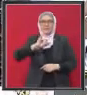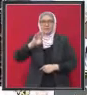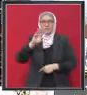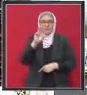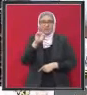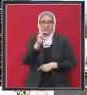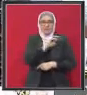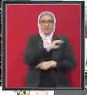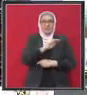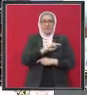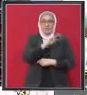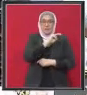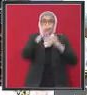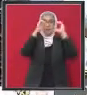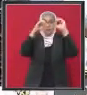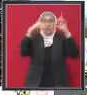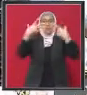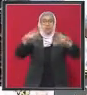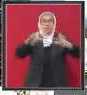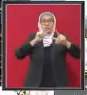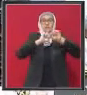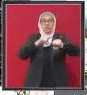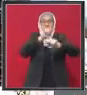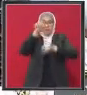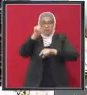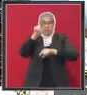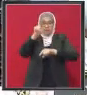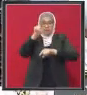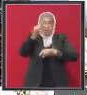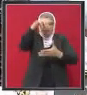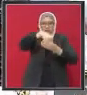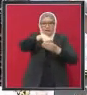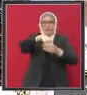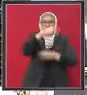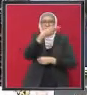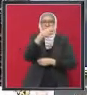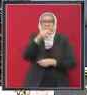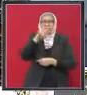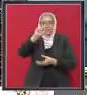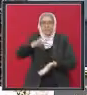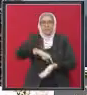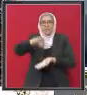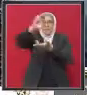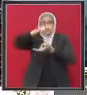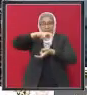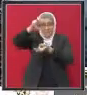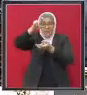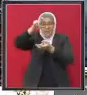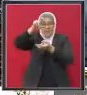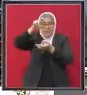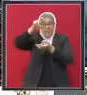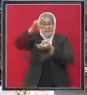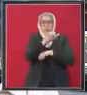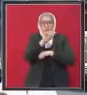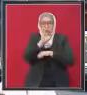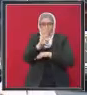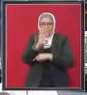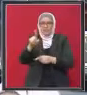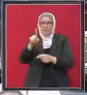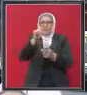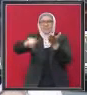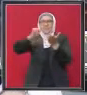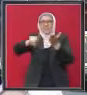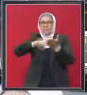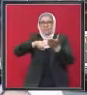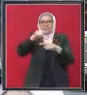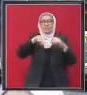Kementerian Menteri Pendidikan telah menjawab soalan itu. Dia ada dalam handset. Jadi saya harap Yang Berhormat Ipoh Barat boleh merujuk. Saya Yang